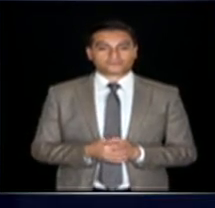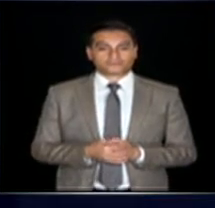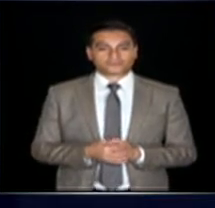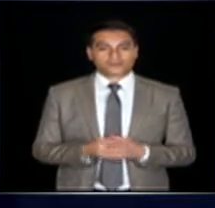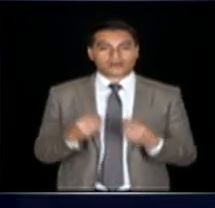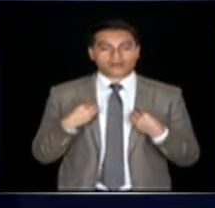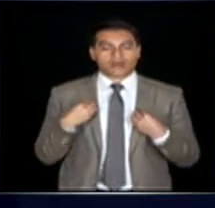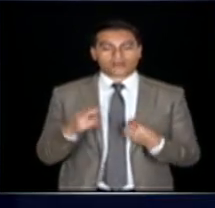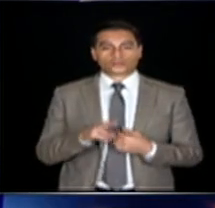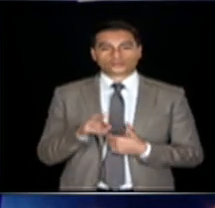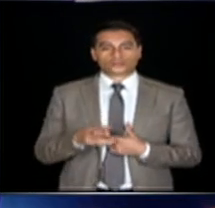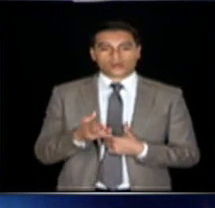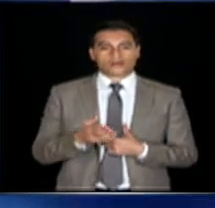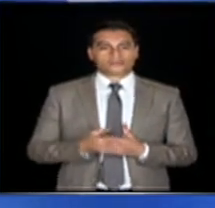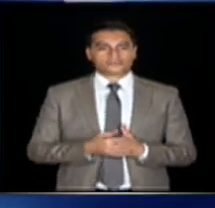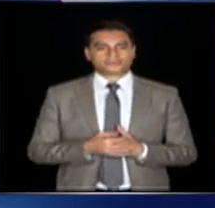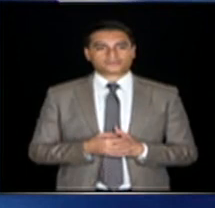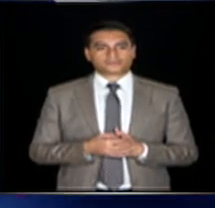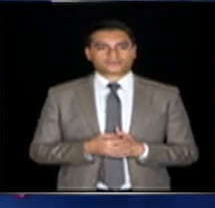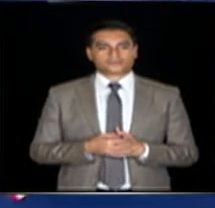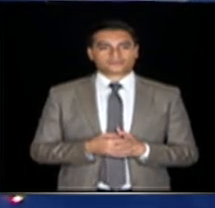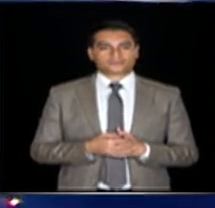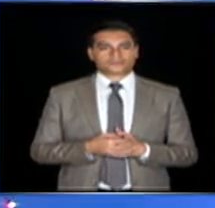رياضه. والسؤال هو،